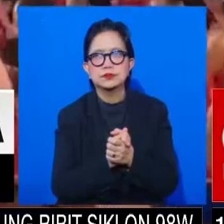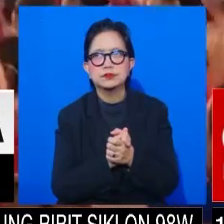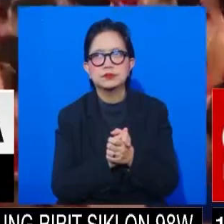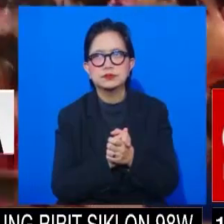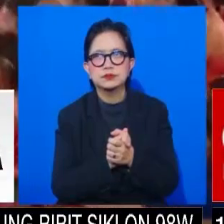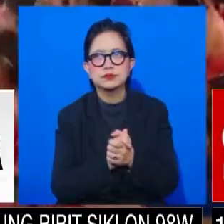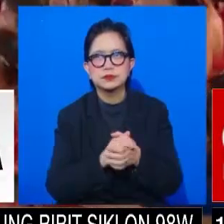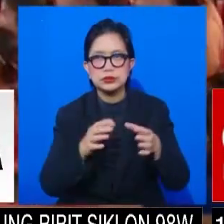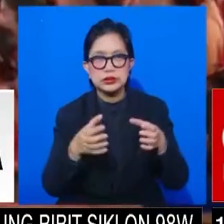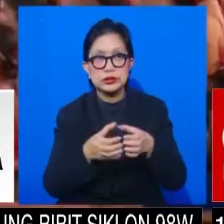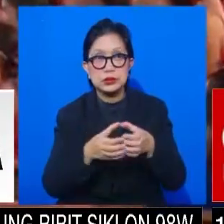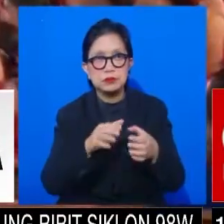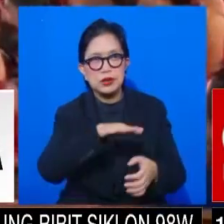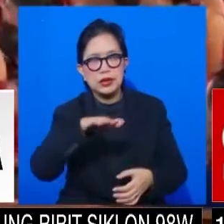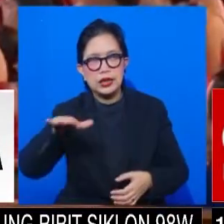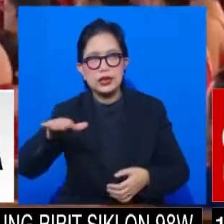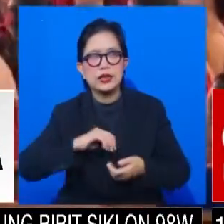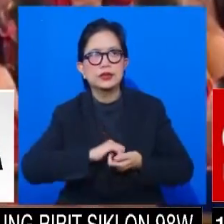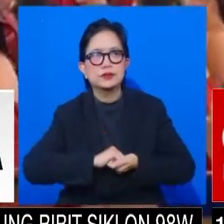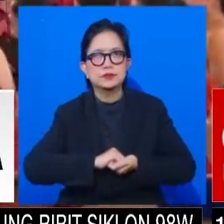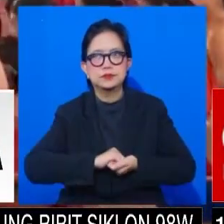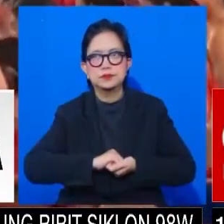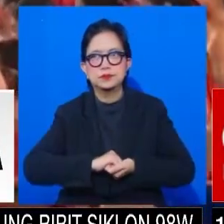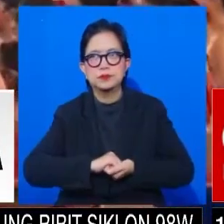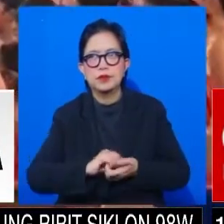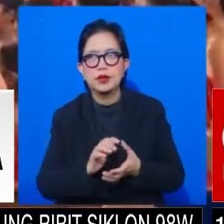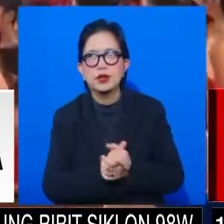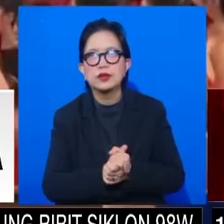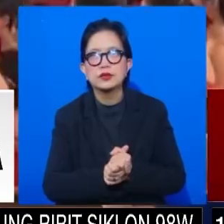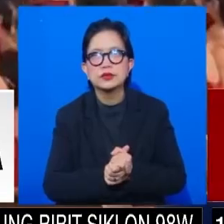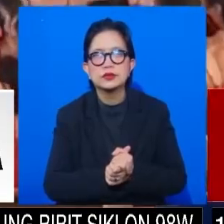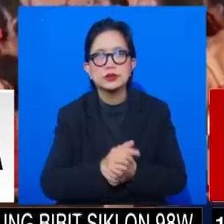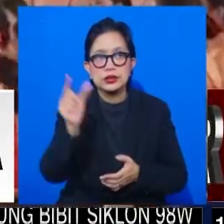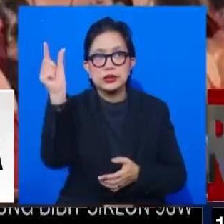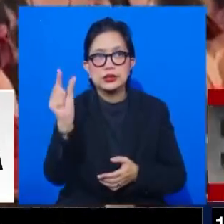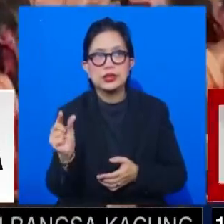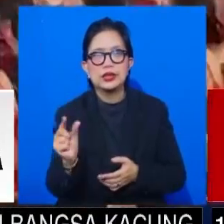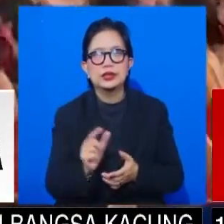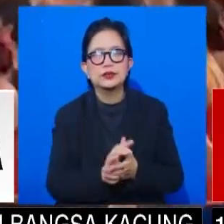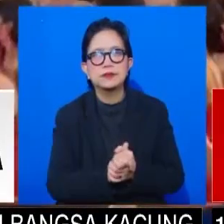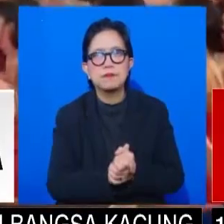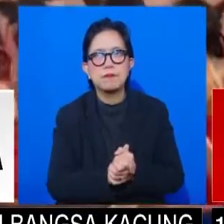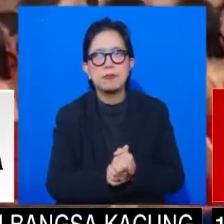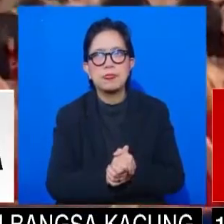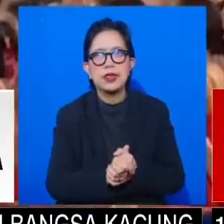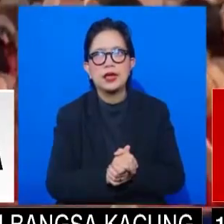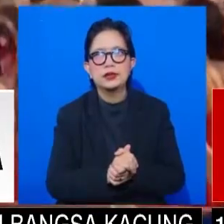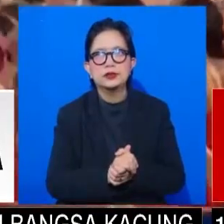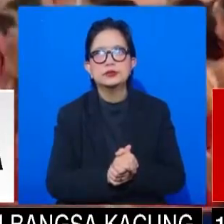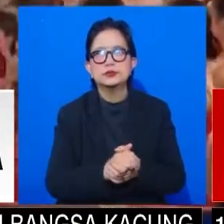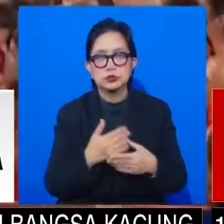Tim The Resonance Children's Choir yang mengikuti The 5th Leonardo da Vinci International Choral Festival ini merupakan anggota yang relatif